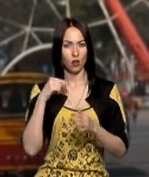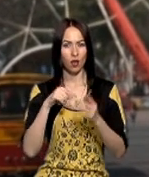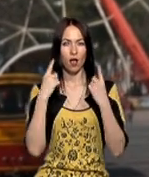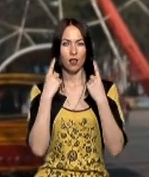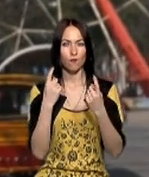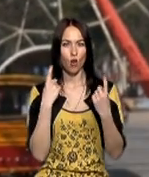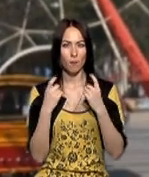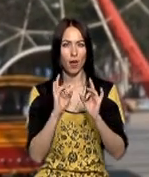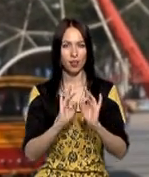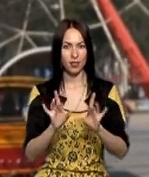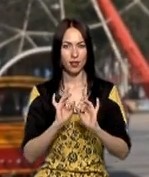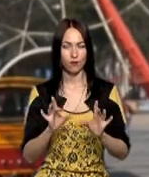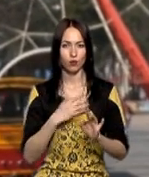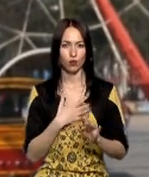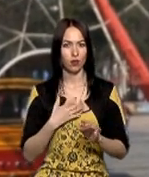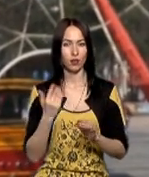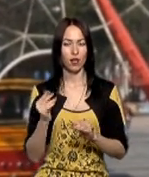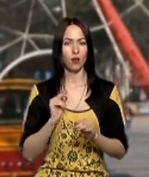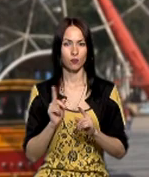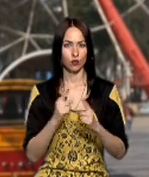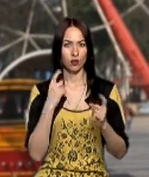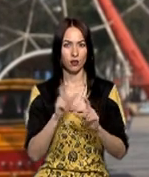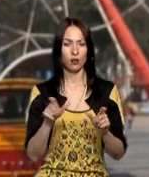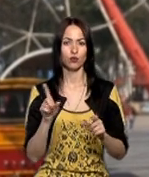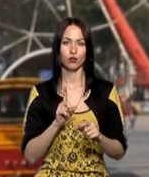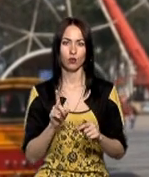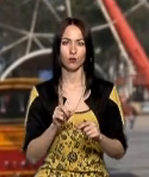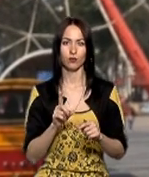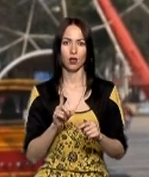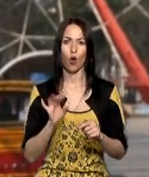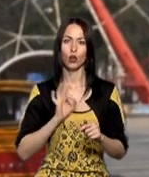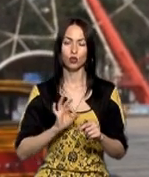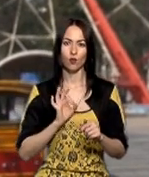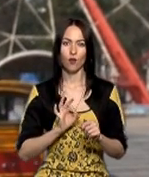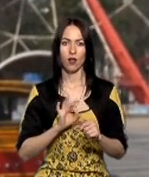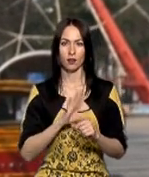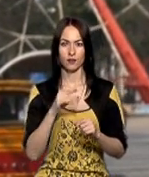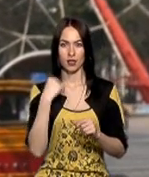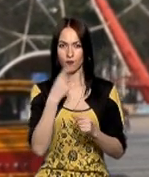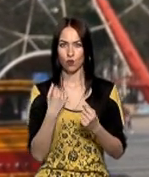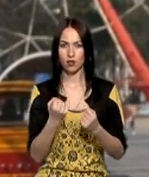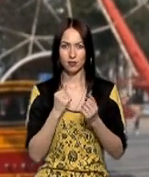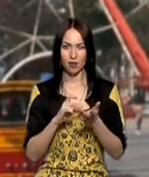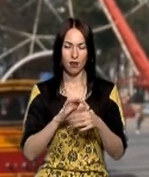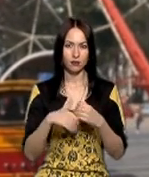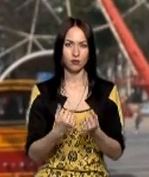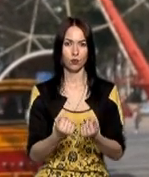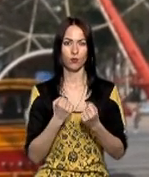інформативну місію до населення для того, щоб користуватися засобами індивідуального захисту,